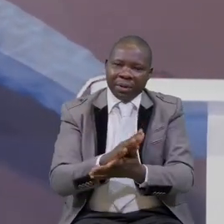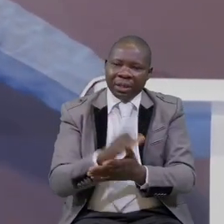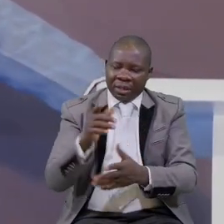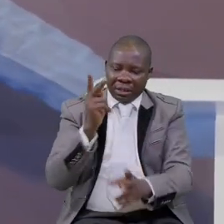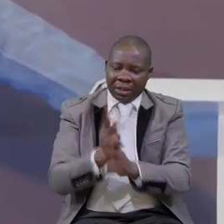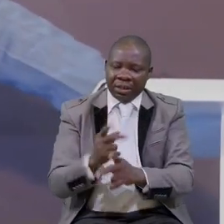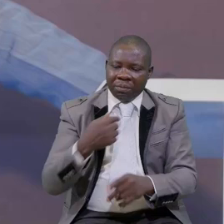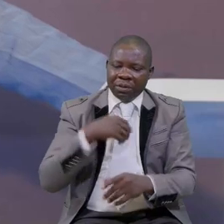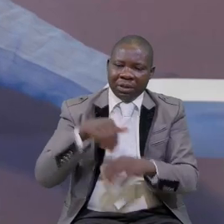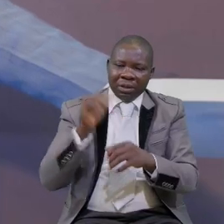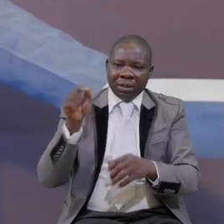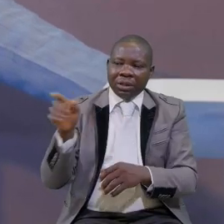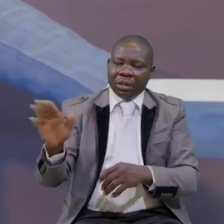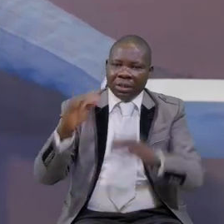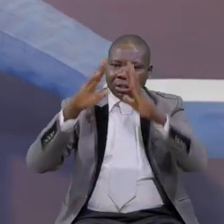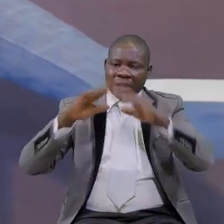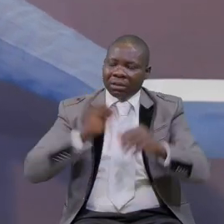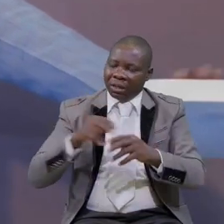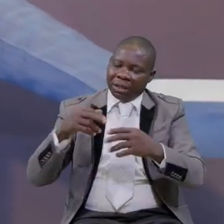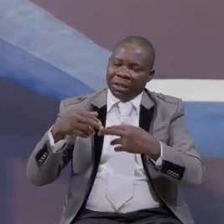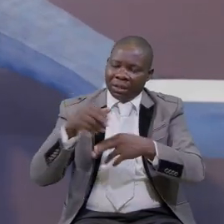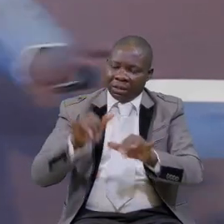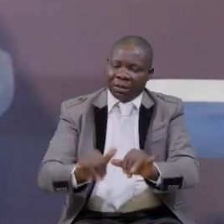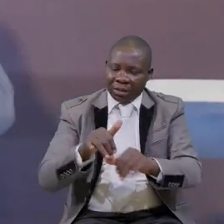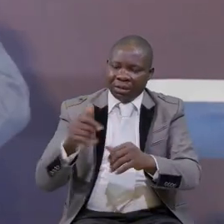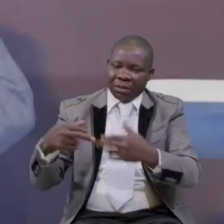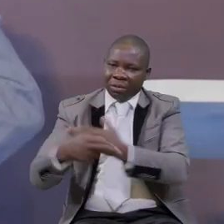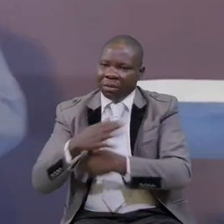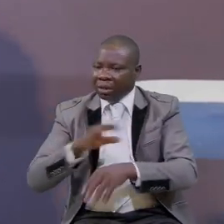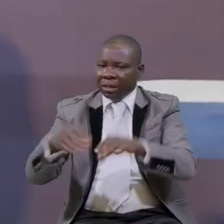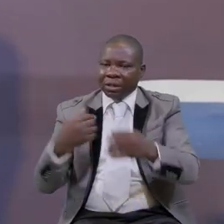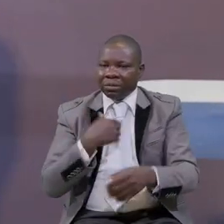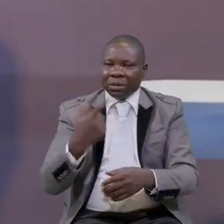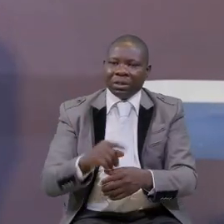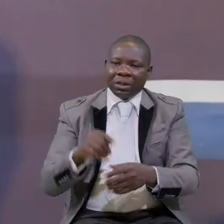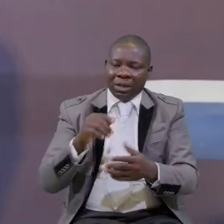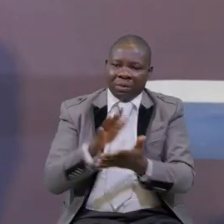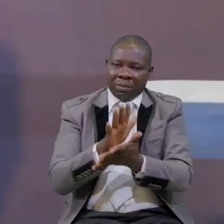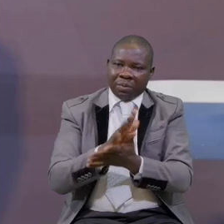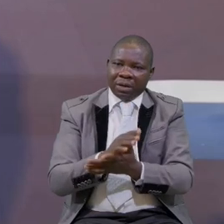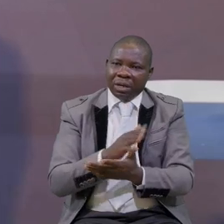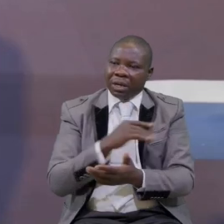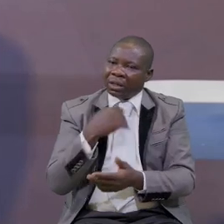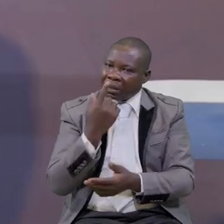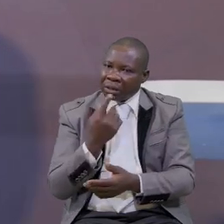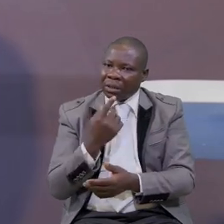m'avait reçu ça dans sa maison. J'étais dans sa chambre là-bas. Et il m'a donné la fiche. Il dit, oh, ce soir, quelqu'un